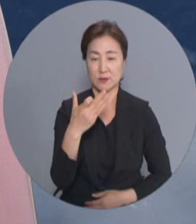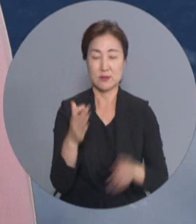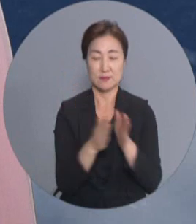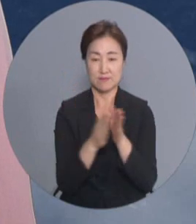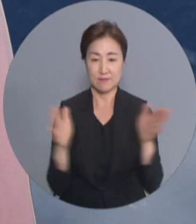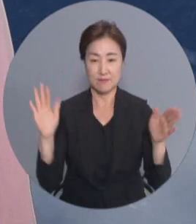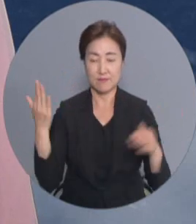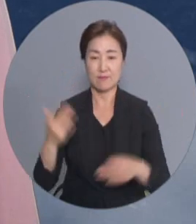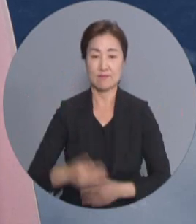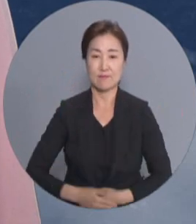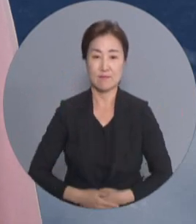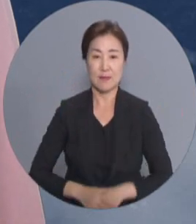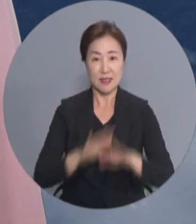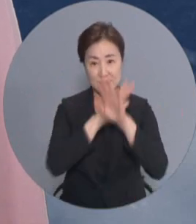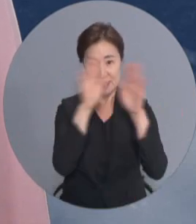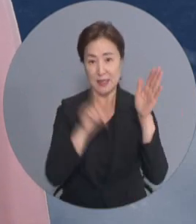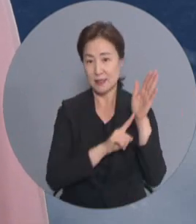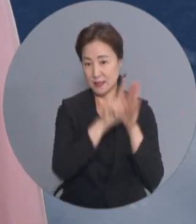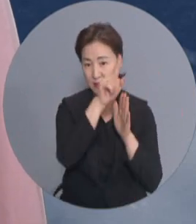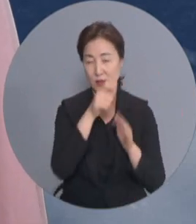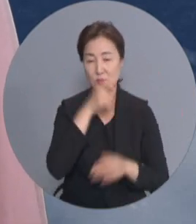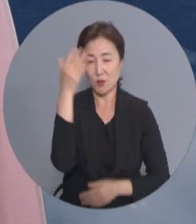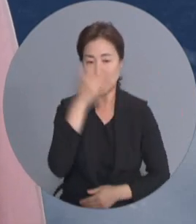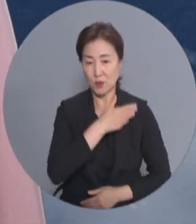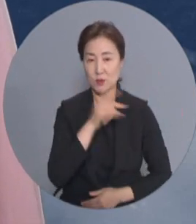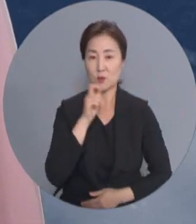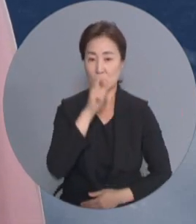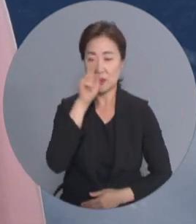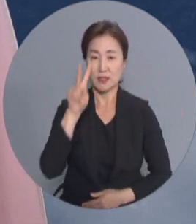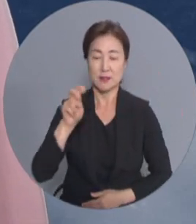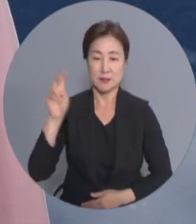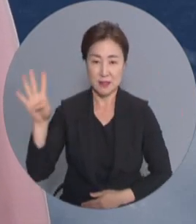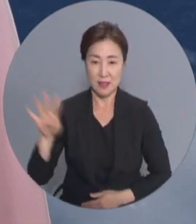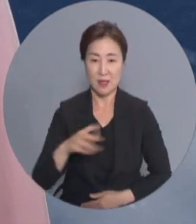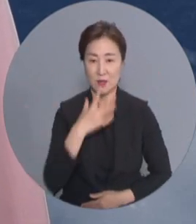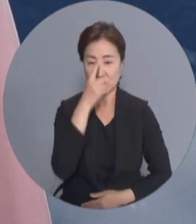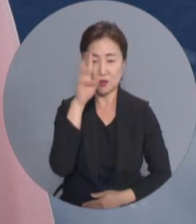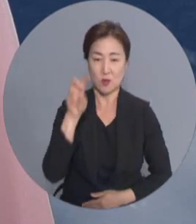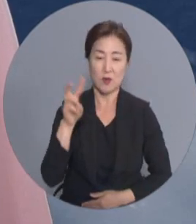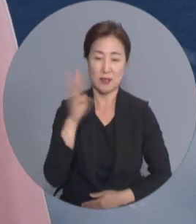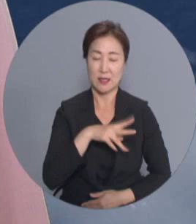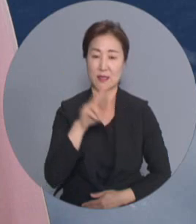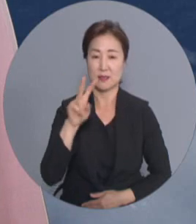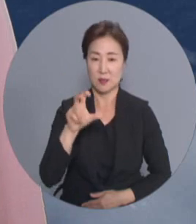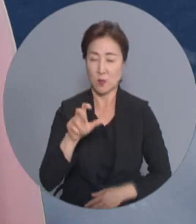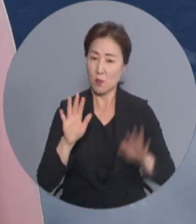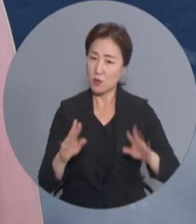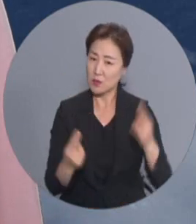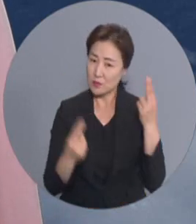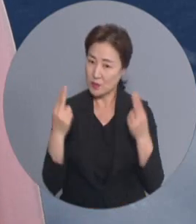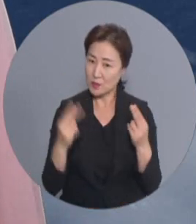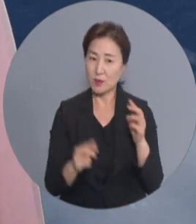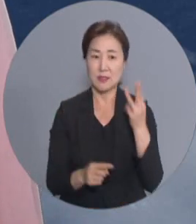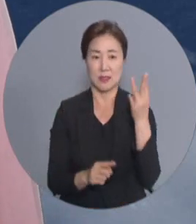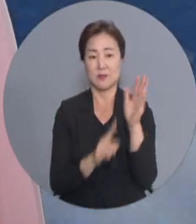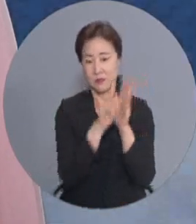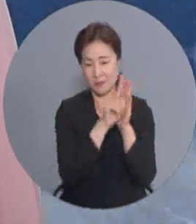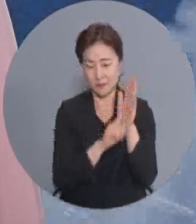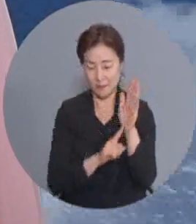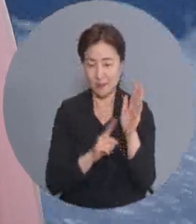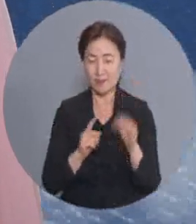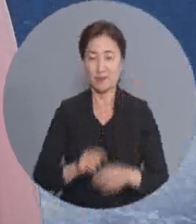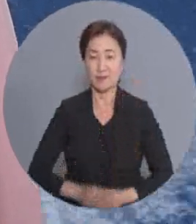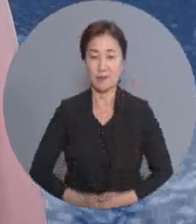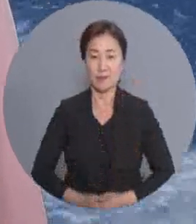출발합니다 한낮 기온은 여수와 고흥 24도 순천 광향 25도로 오늘보다 3도 가량 낮은 기온